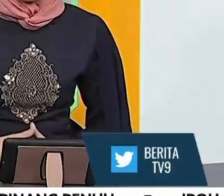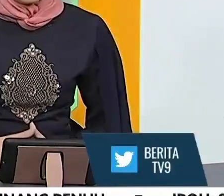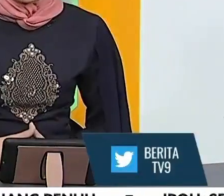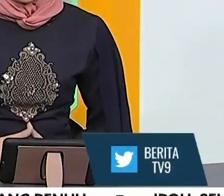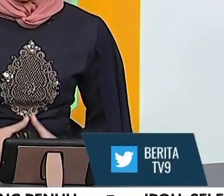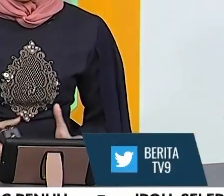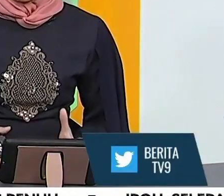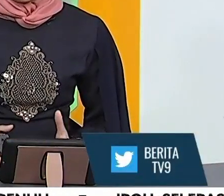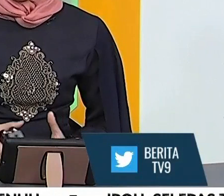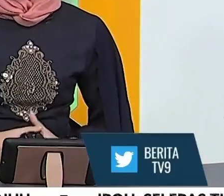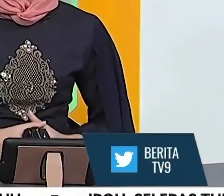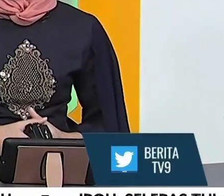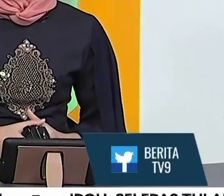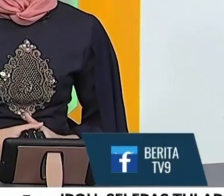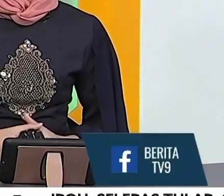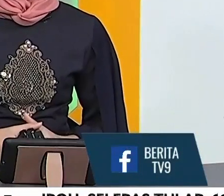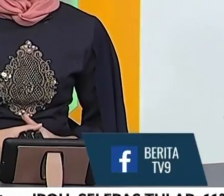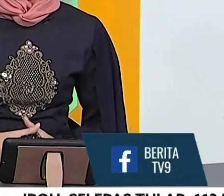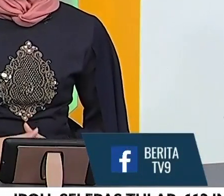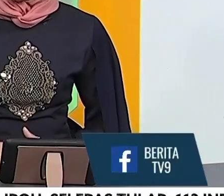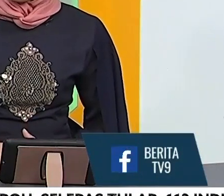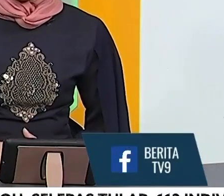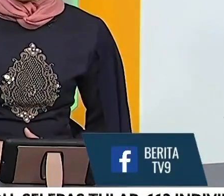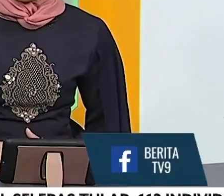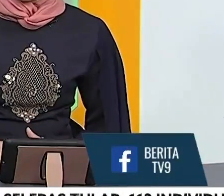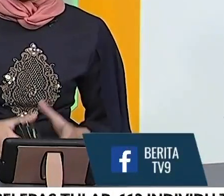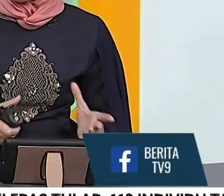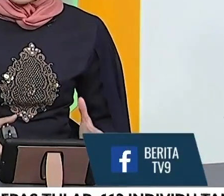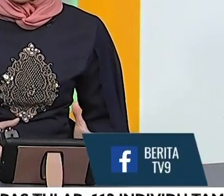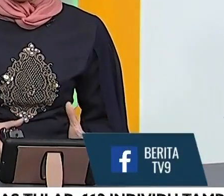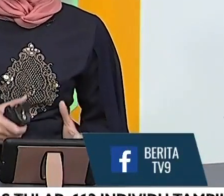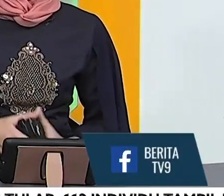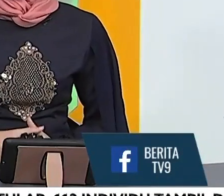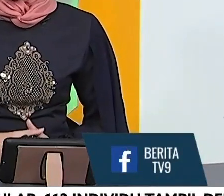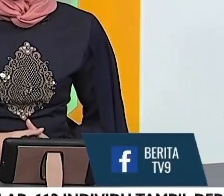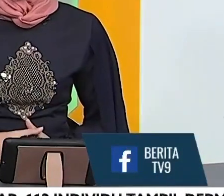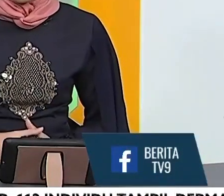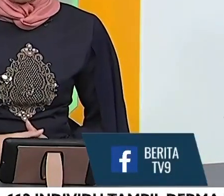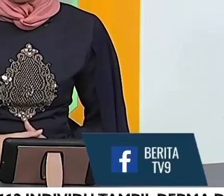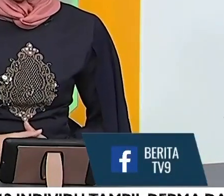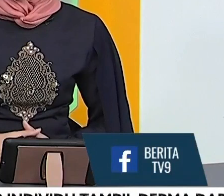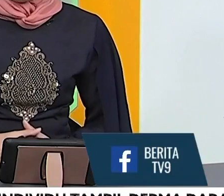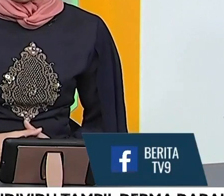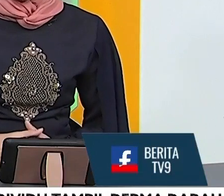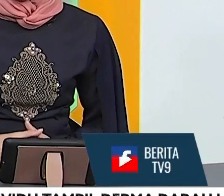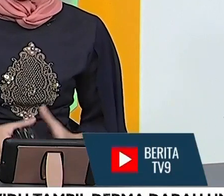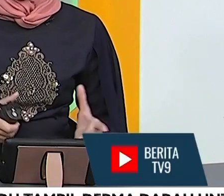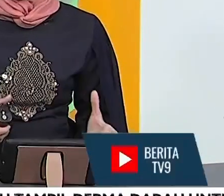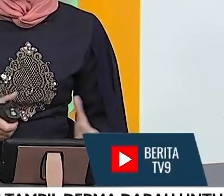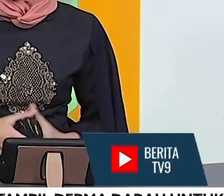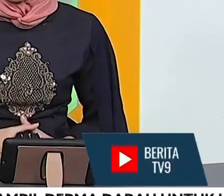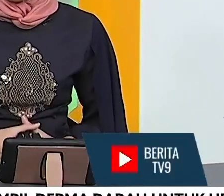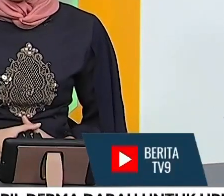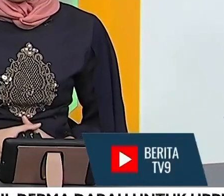hari pertama. Tegasnya, barisan kabinet dan kementerian perlu dipastikan berupaya menggalas tanggungjawab diamanahkan